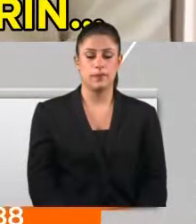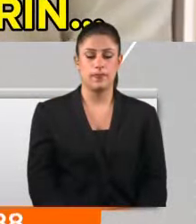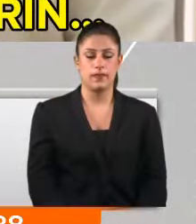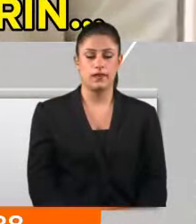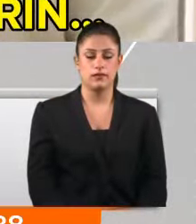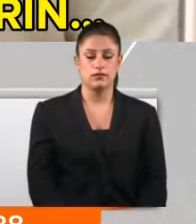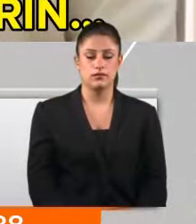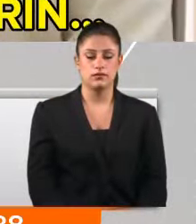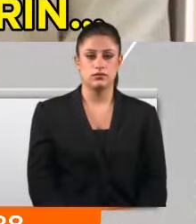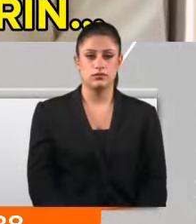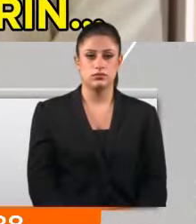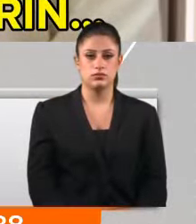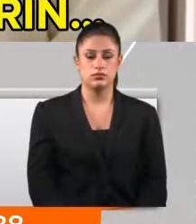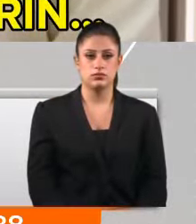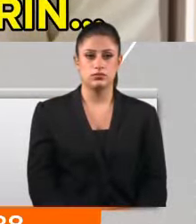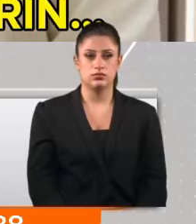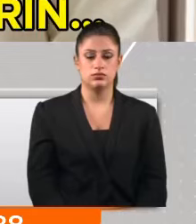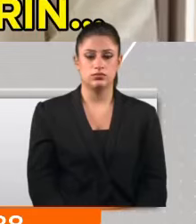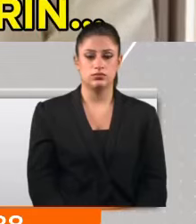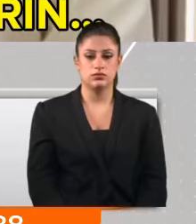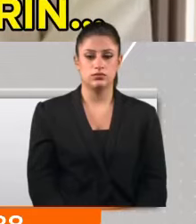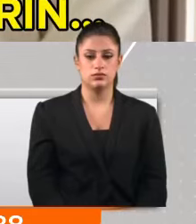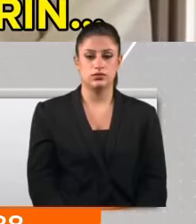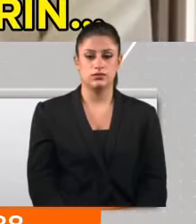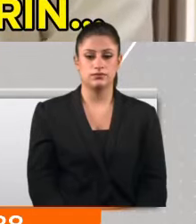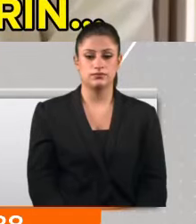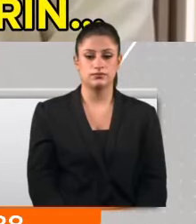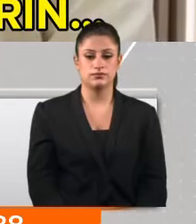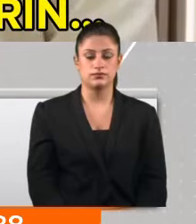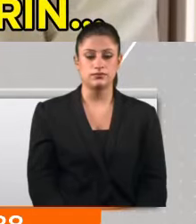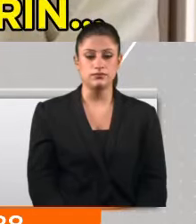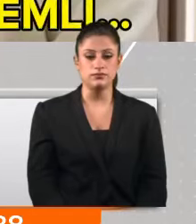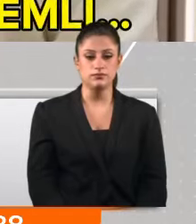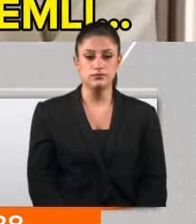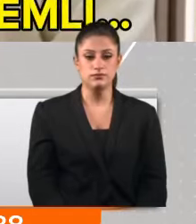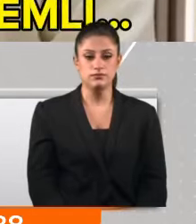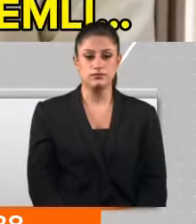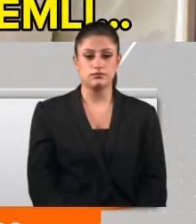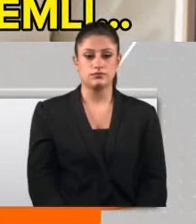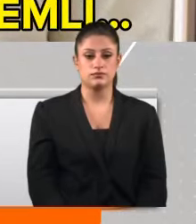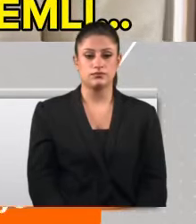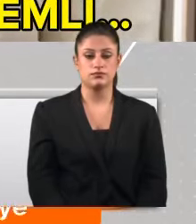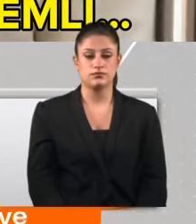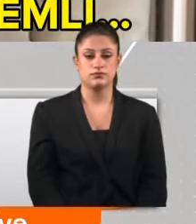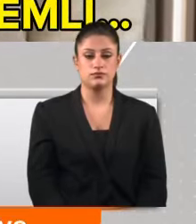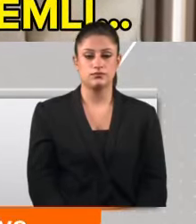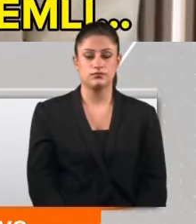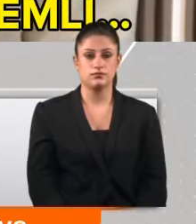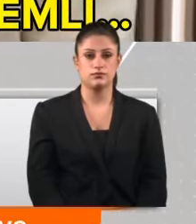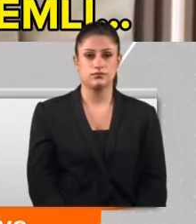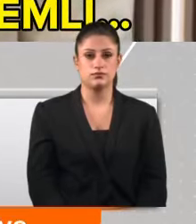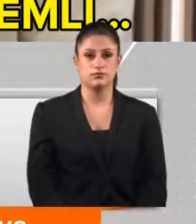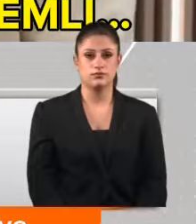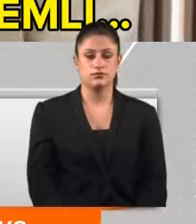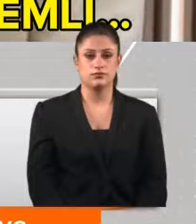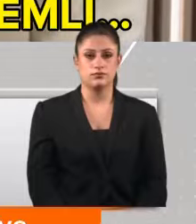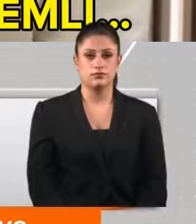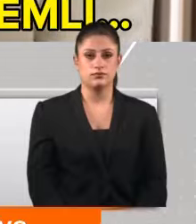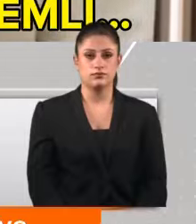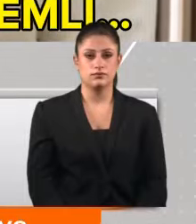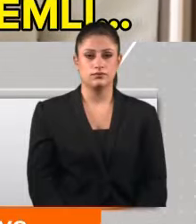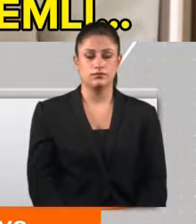doku kaybı, görme kaybı ve bu tarz şeylerin nedeni olması. Burada en önemli şey kullanılan ürünün